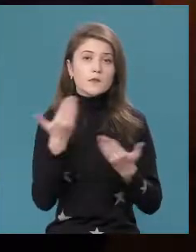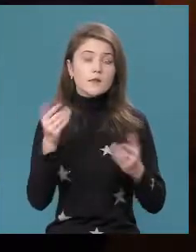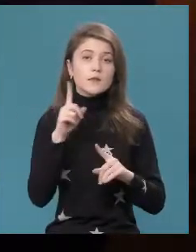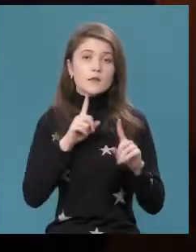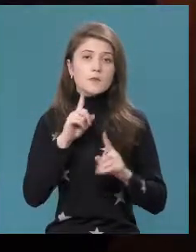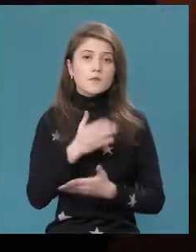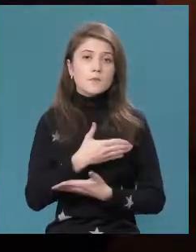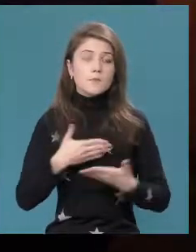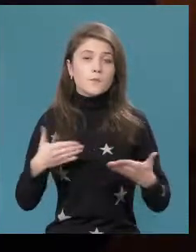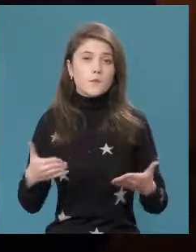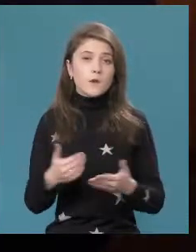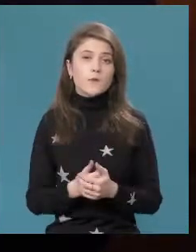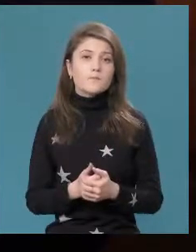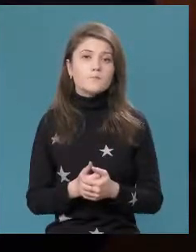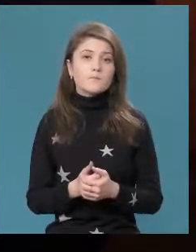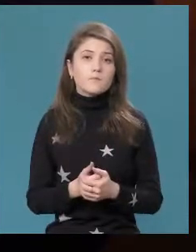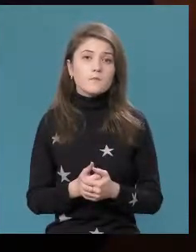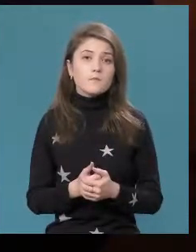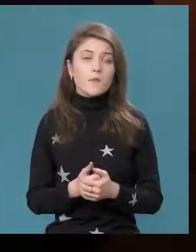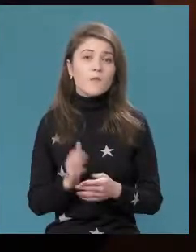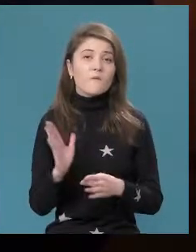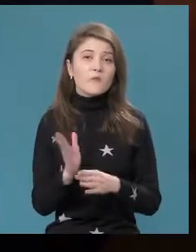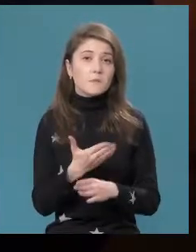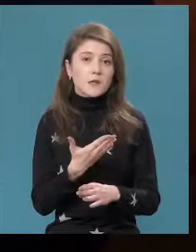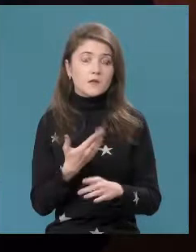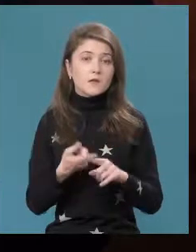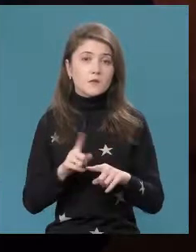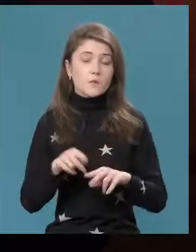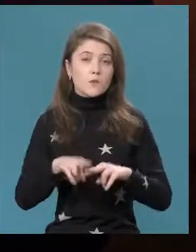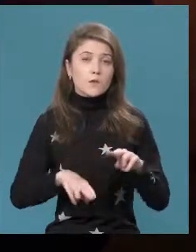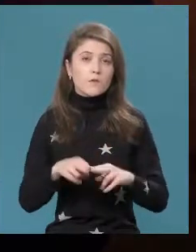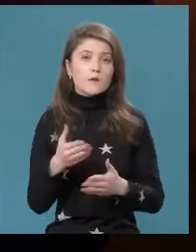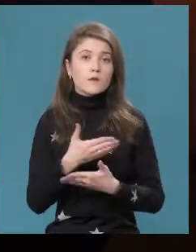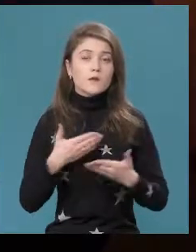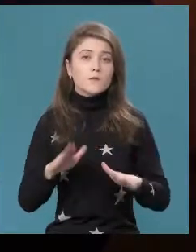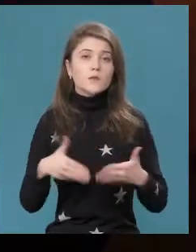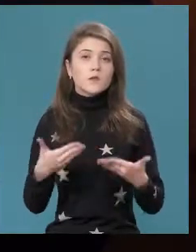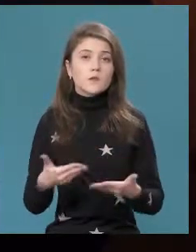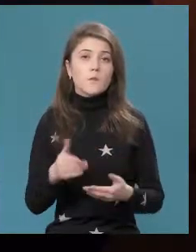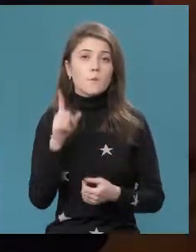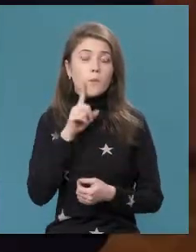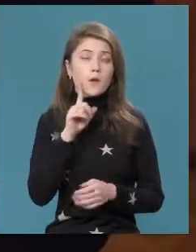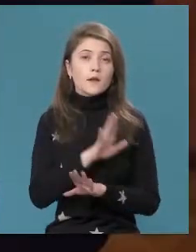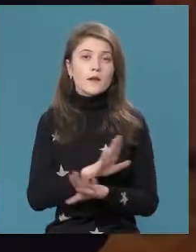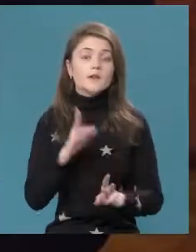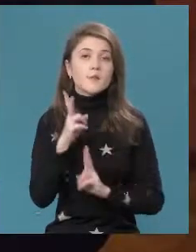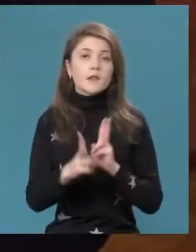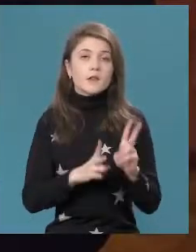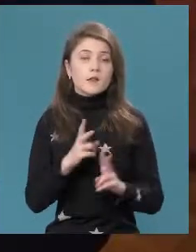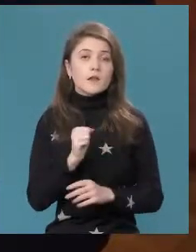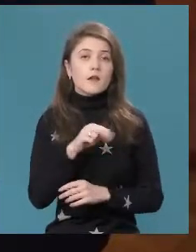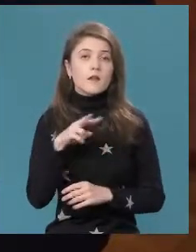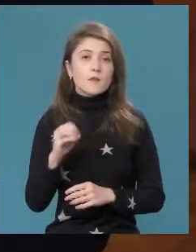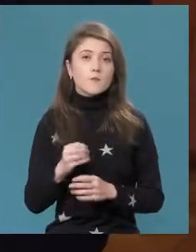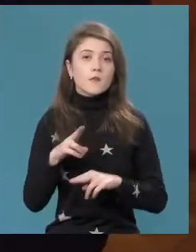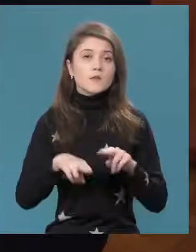скасували містобудівні умови забудовнику даному. Наша позиція поки не змінилася, але